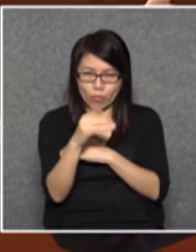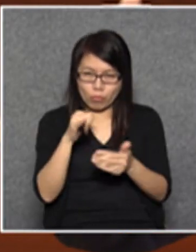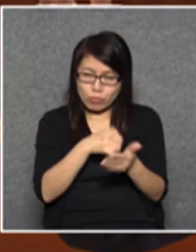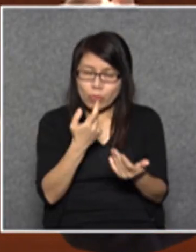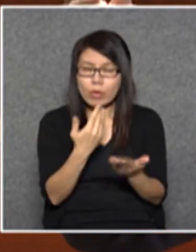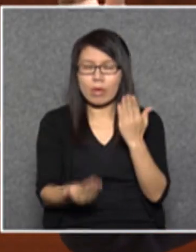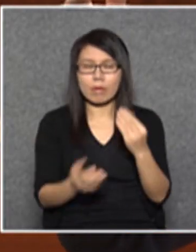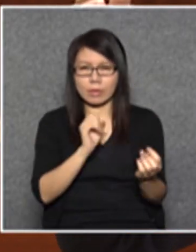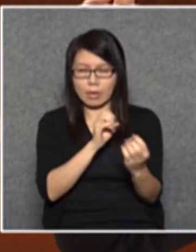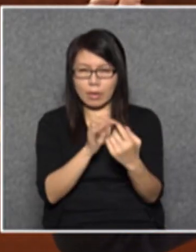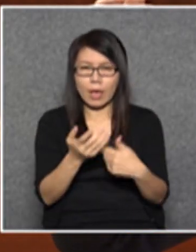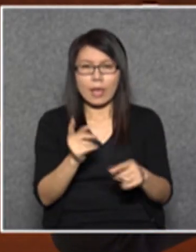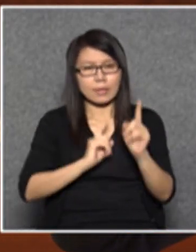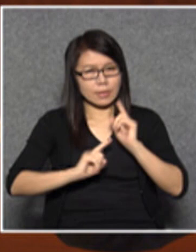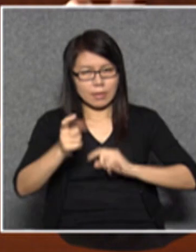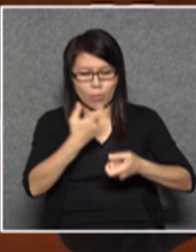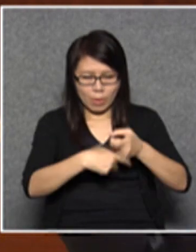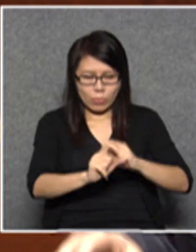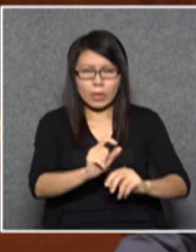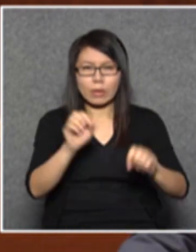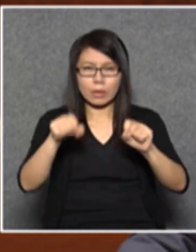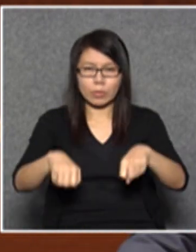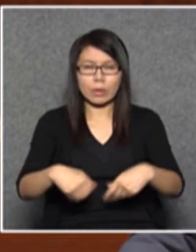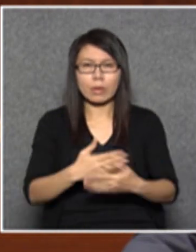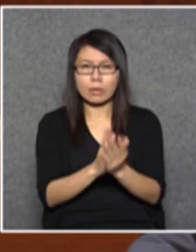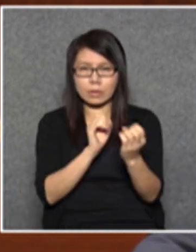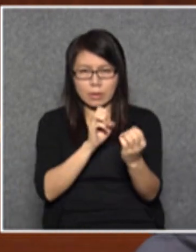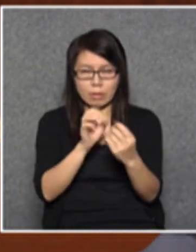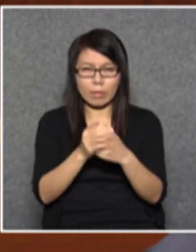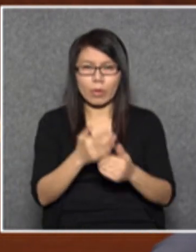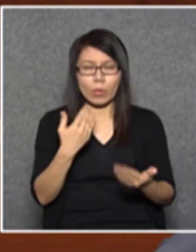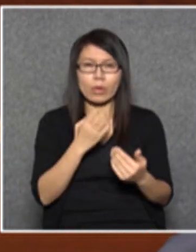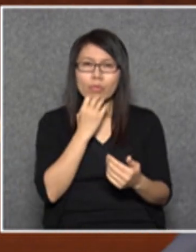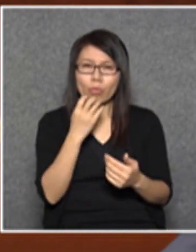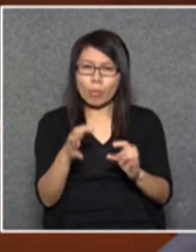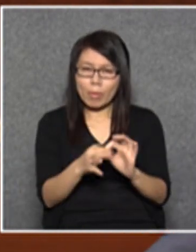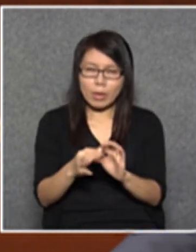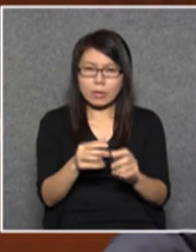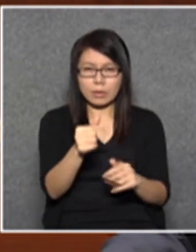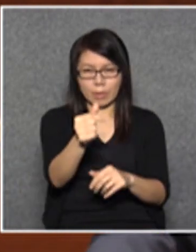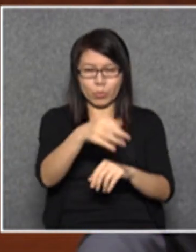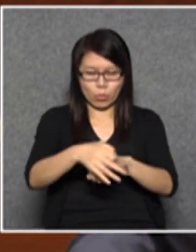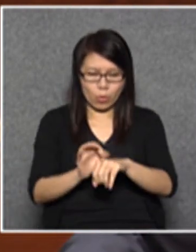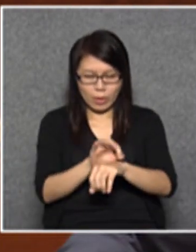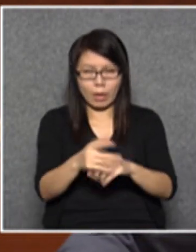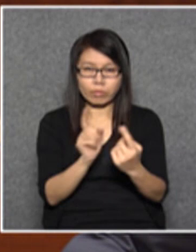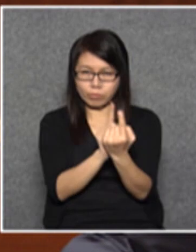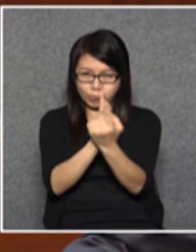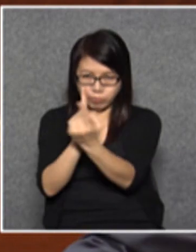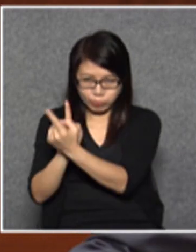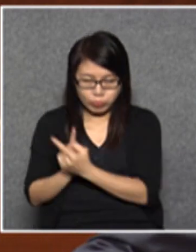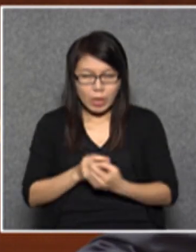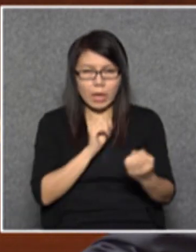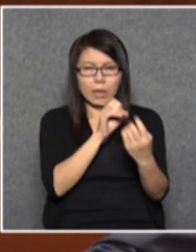我們自由貿易協定的談判，我們現在就跟東盟的十個國家單獨一個這樣談，工作